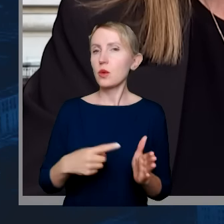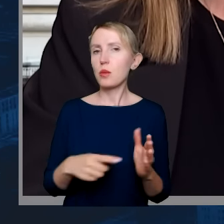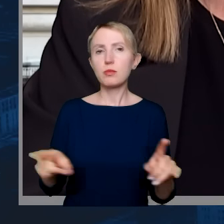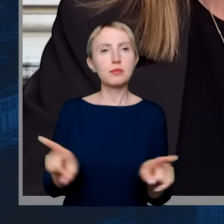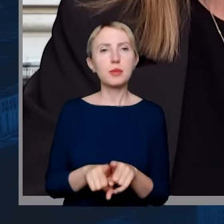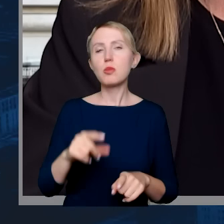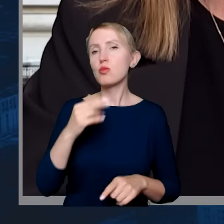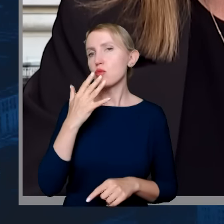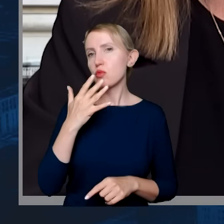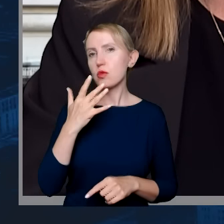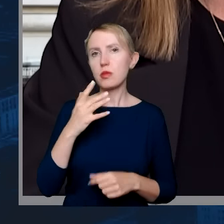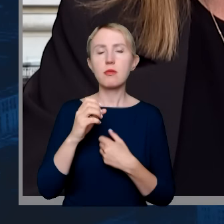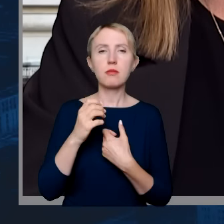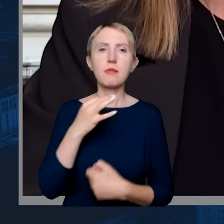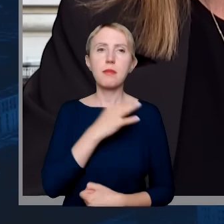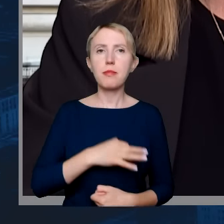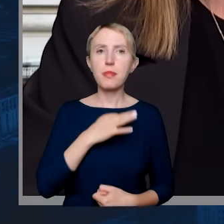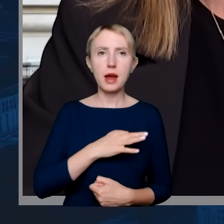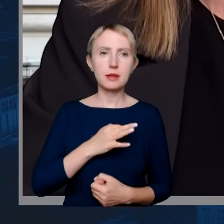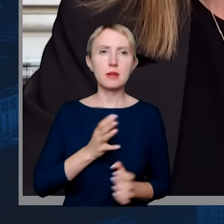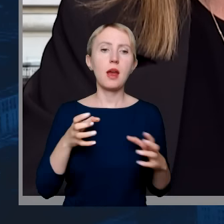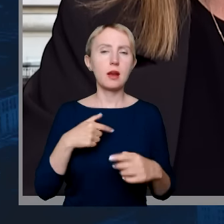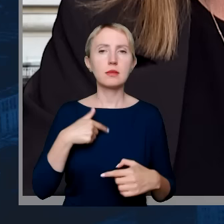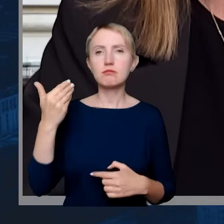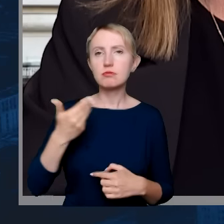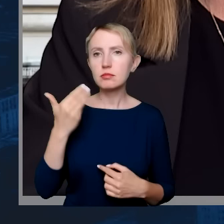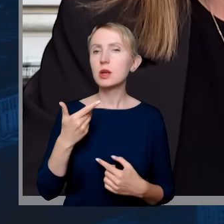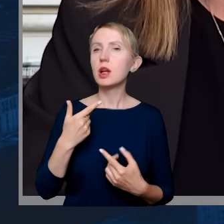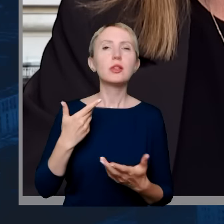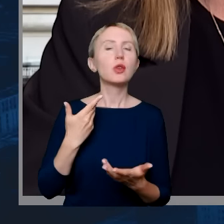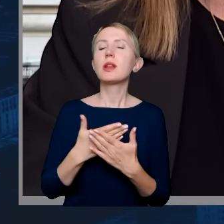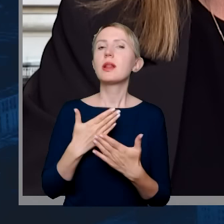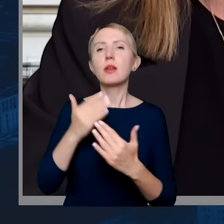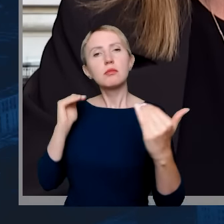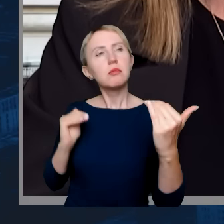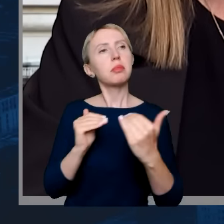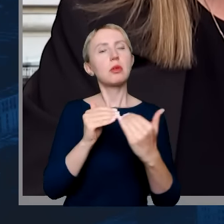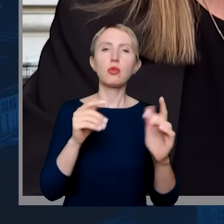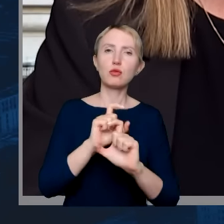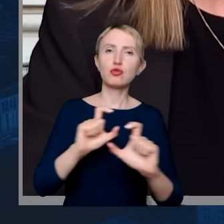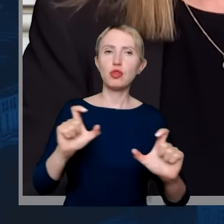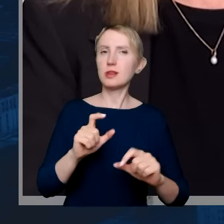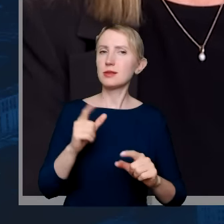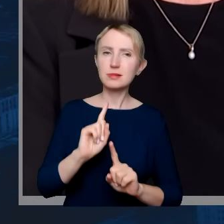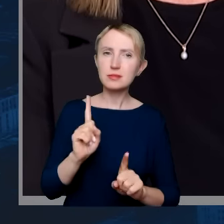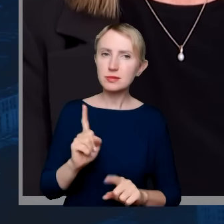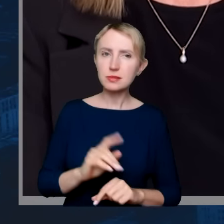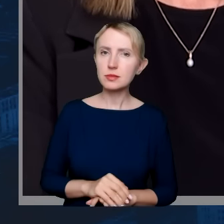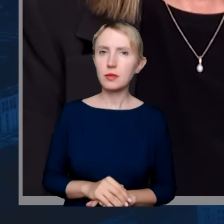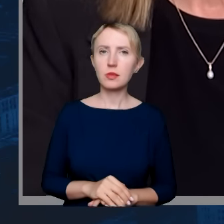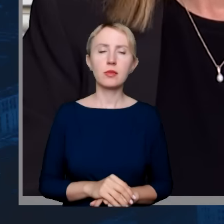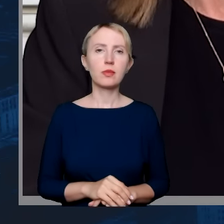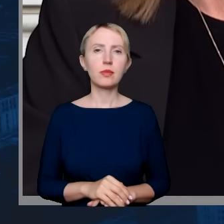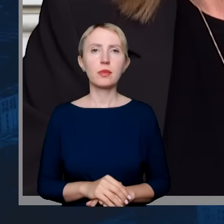mówić w gremiach partyjnych. To nie jest tak, że ten mój głos jest dzisiaj na potrzebę chwili czy pytania pana redaktora. To tego, kto tego nie słucha, panie